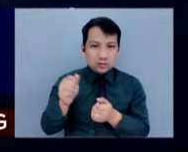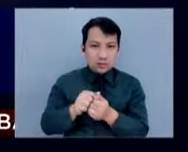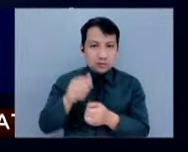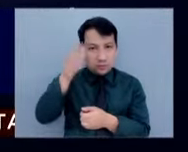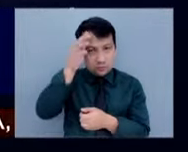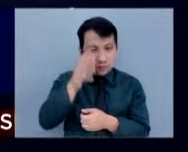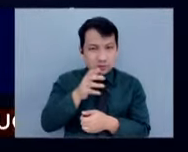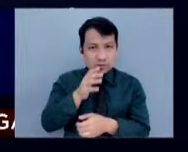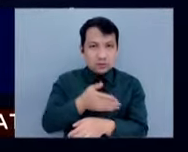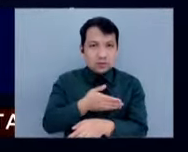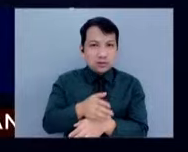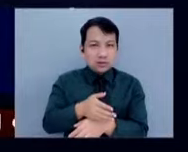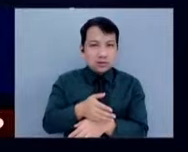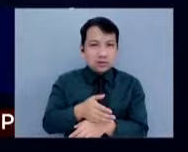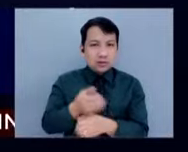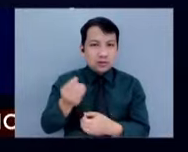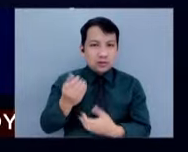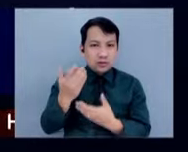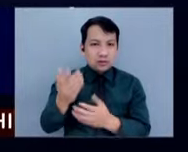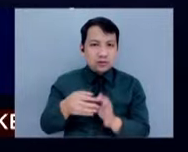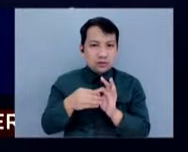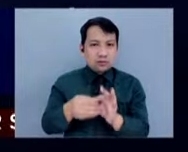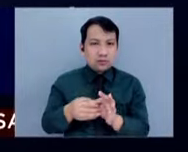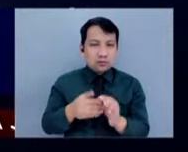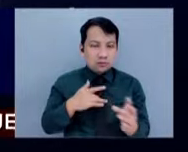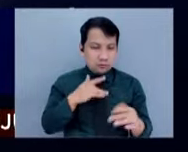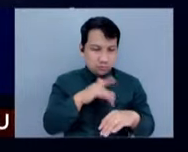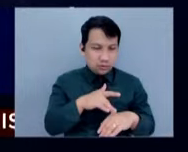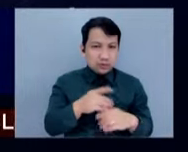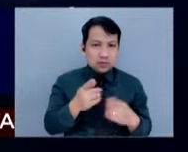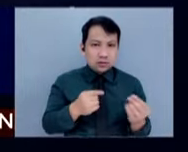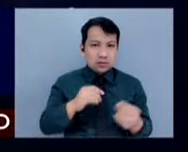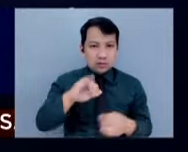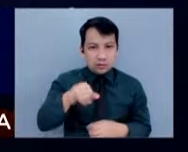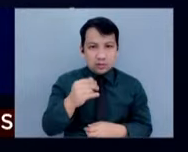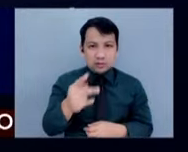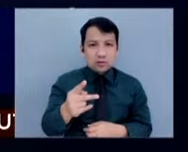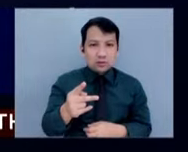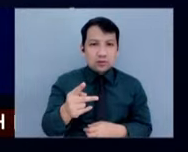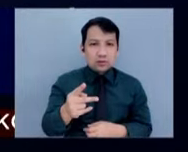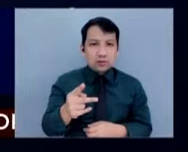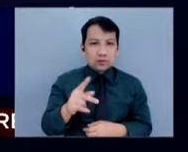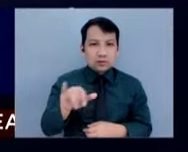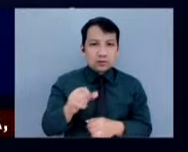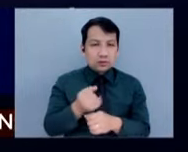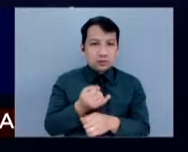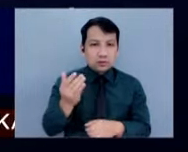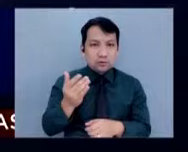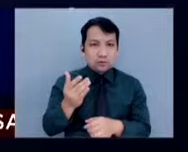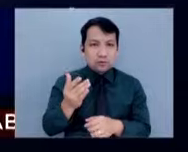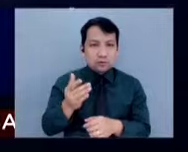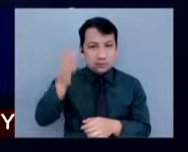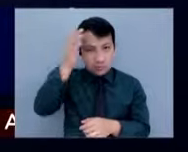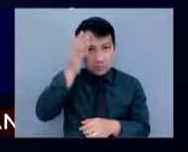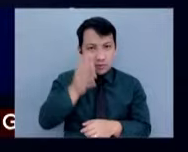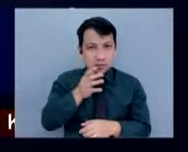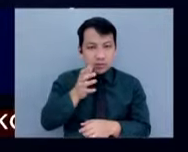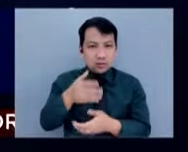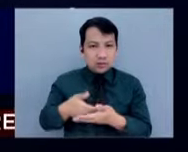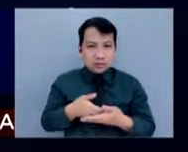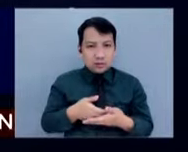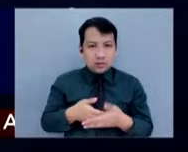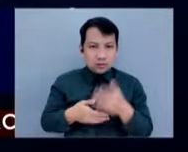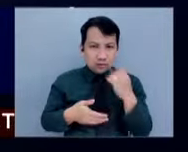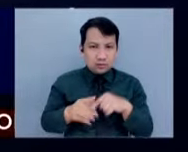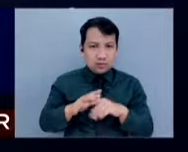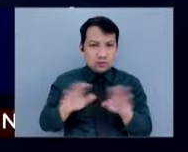concert. Marami ang naantig sa ginawa ni JK, pero hindi natuwa ang ilang fans sa magulang ng sanggol. Hindi na raw dapat